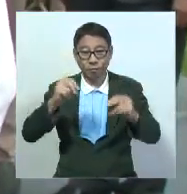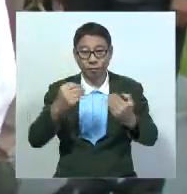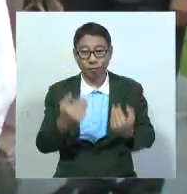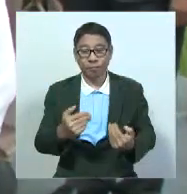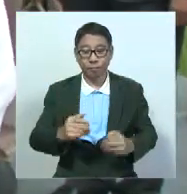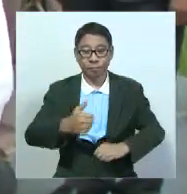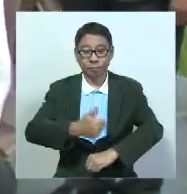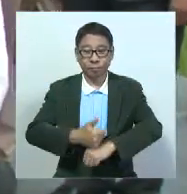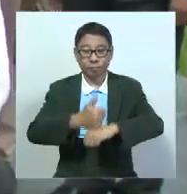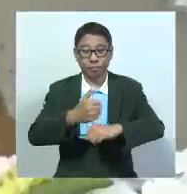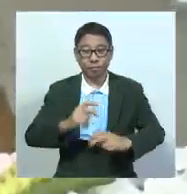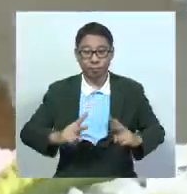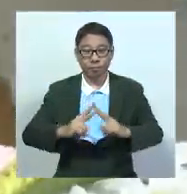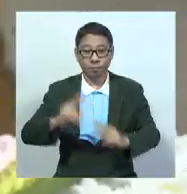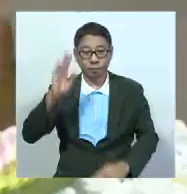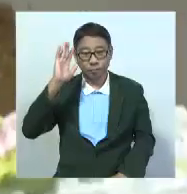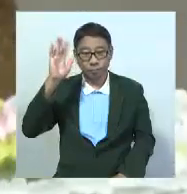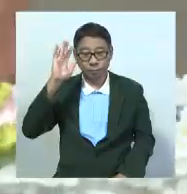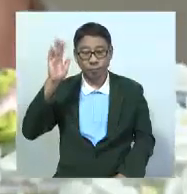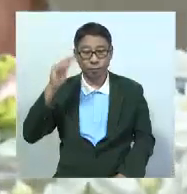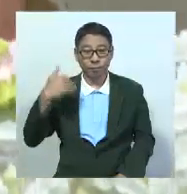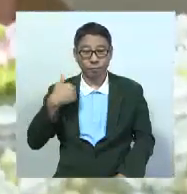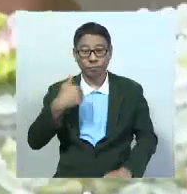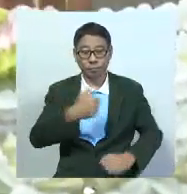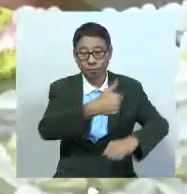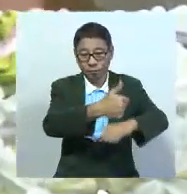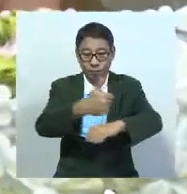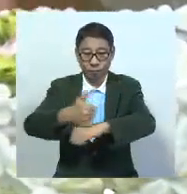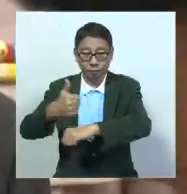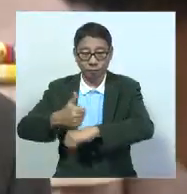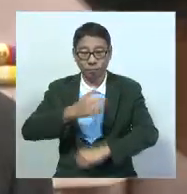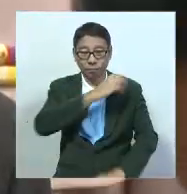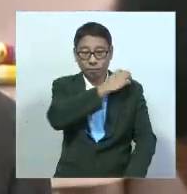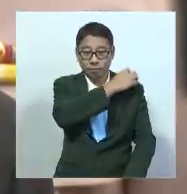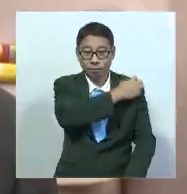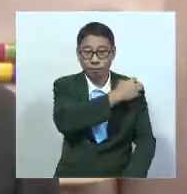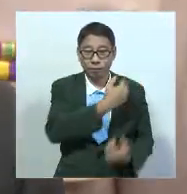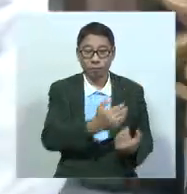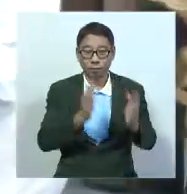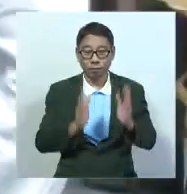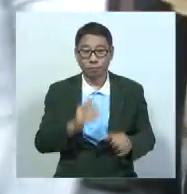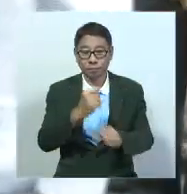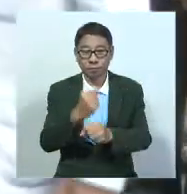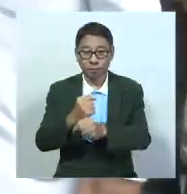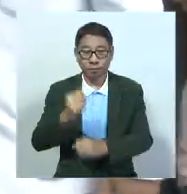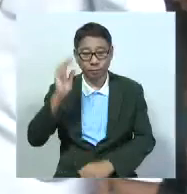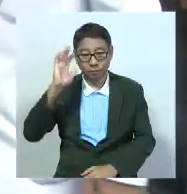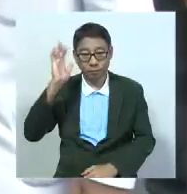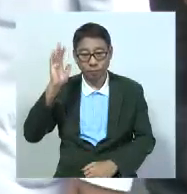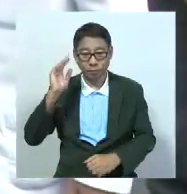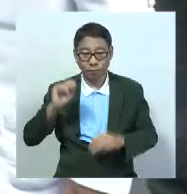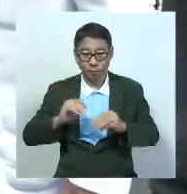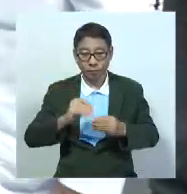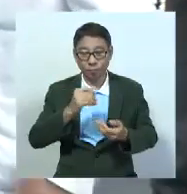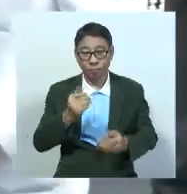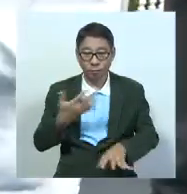เสริญแก้วกำเนิดอธิบดีกรมประชาสัมพันธ์พร้อมด้วยผู้บริหารข้าราชการเจ้าหน้าที่หน่วยงานกรมประชาสัมพันธ์ร่วมพิธีวางศิ